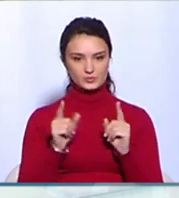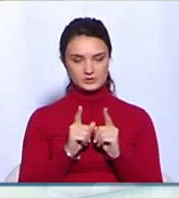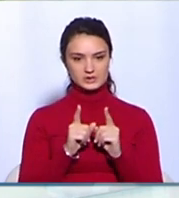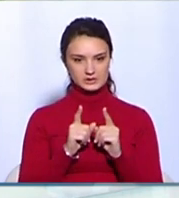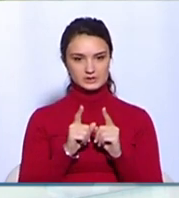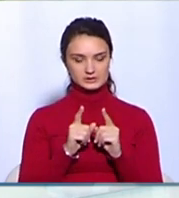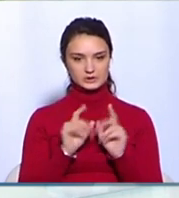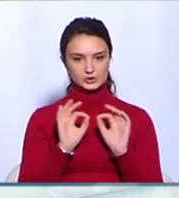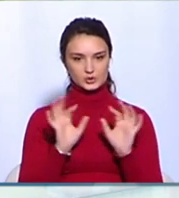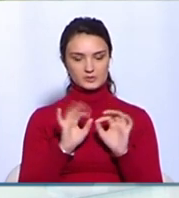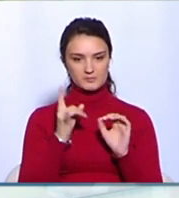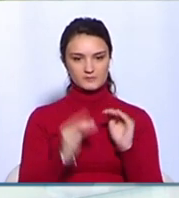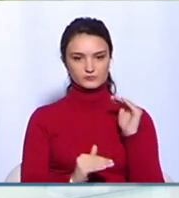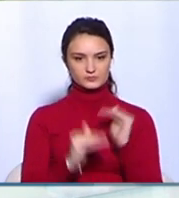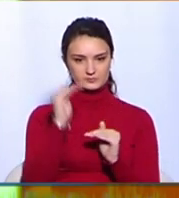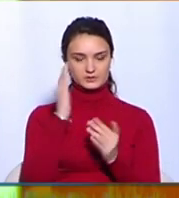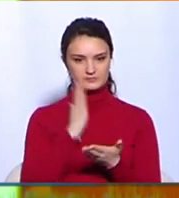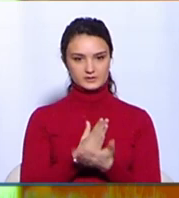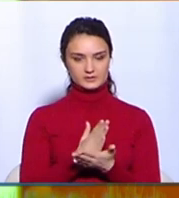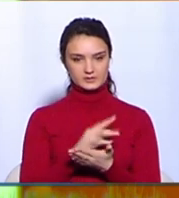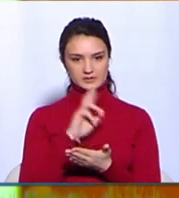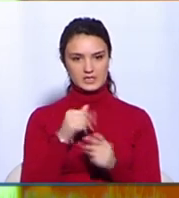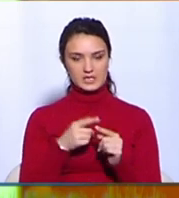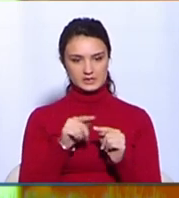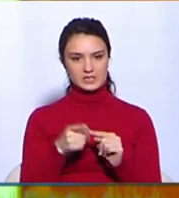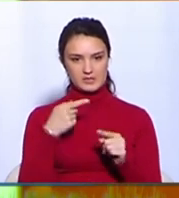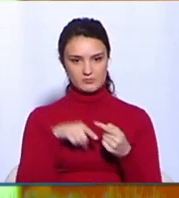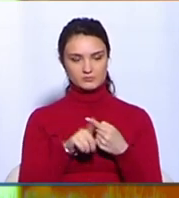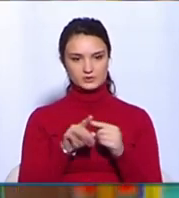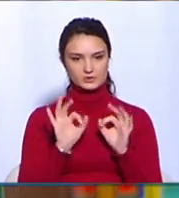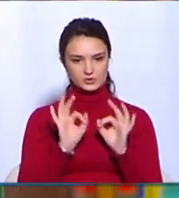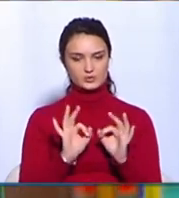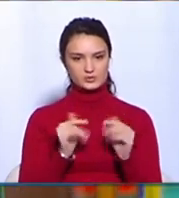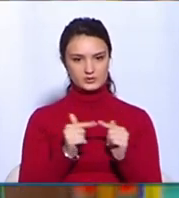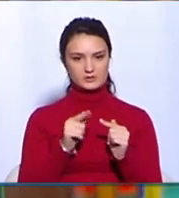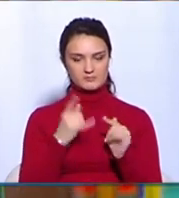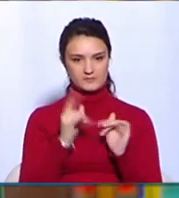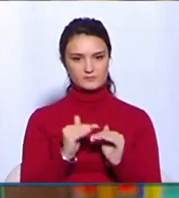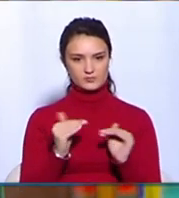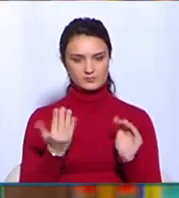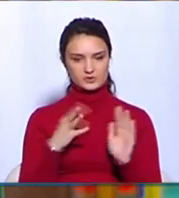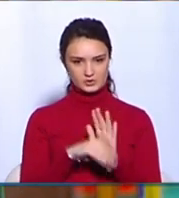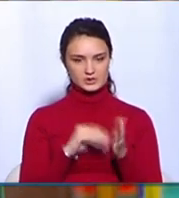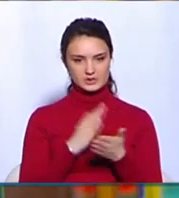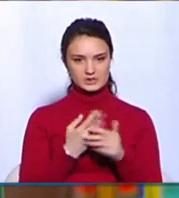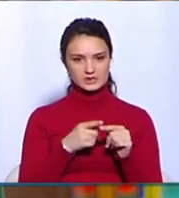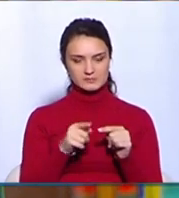იტყო და ეგზიპერი, ბავშვობიდან მოვდივართ და აქედან გამომდინარე, სწორედ იმ ბავშვობაში არის ის